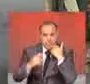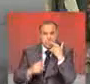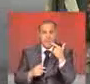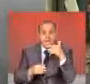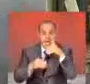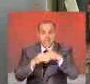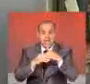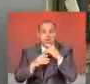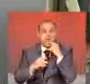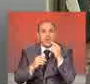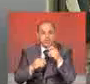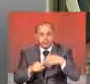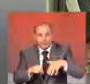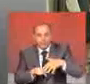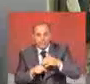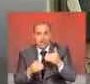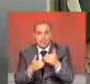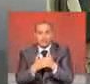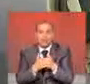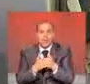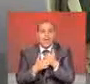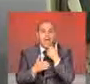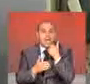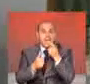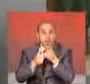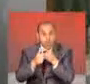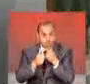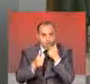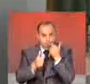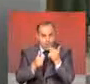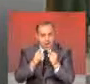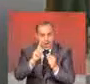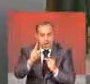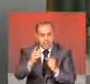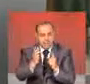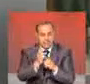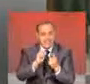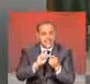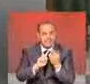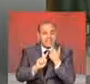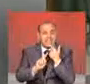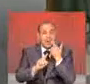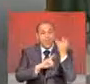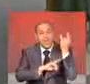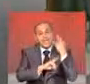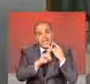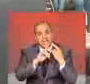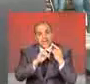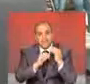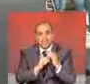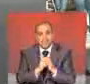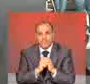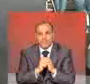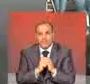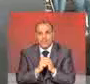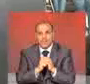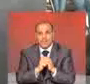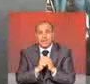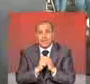داخل الجزيرة، منتوجات حافظت هي الأخرى على طابعها الحضاري والتاريخي.